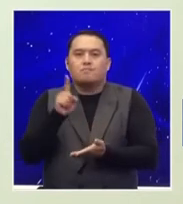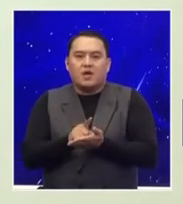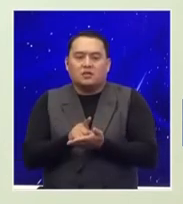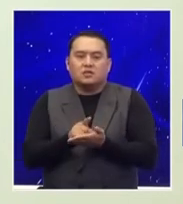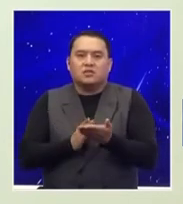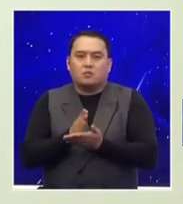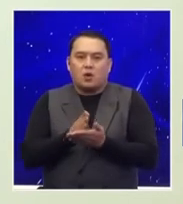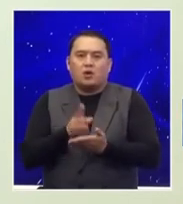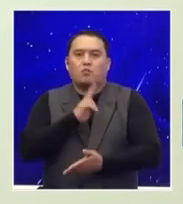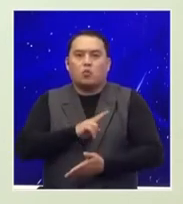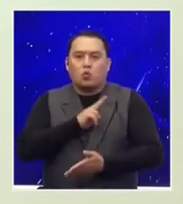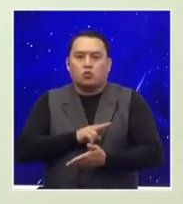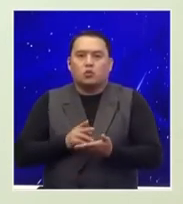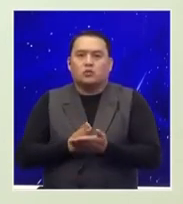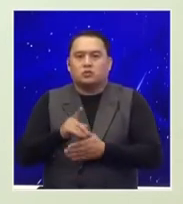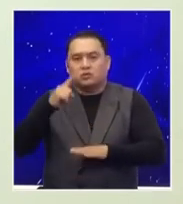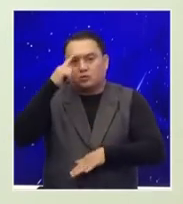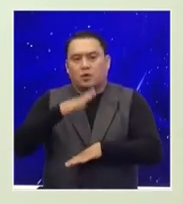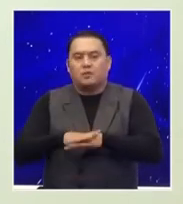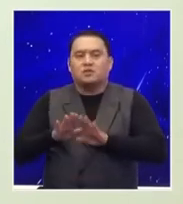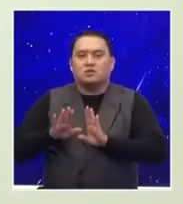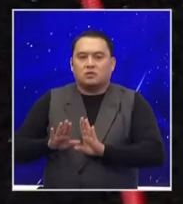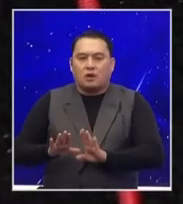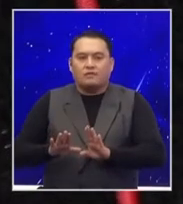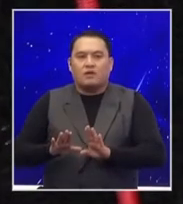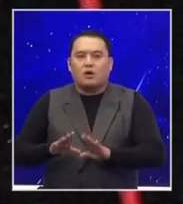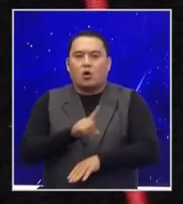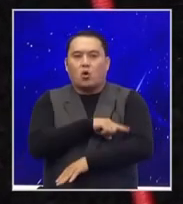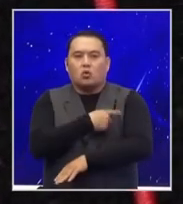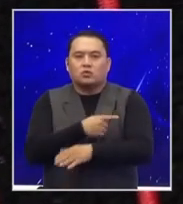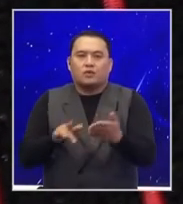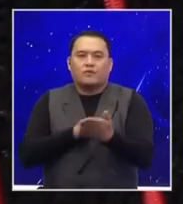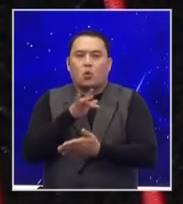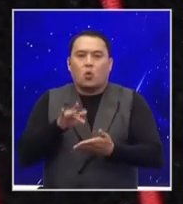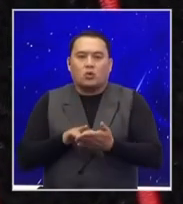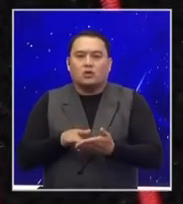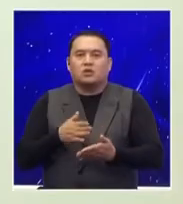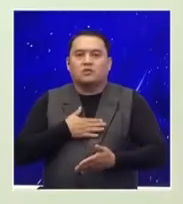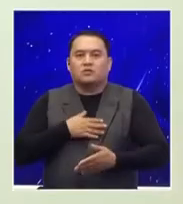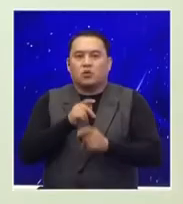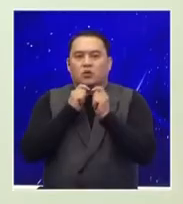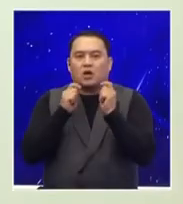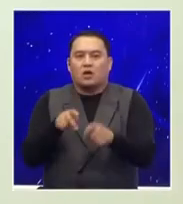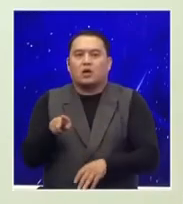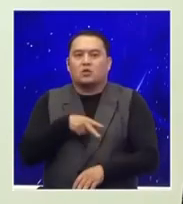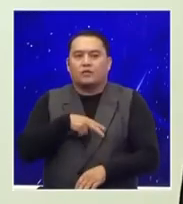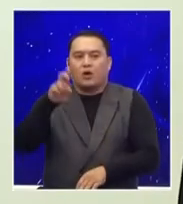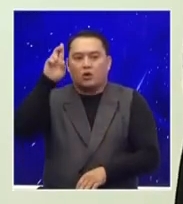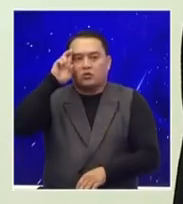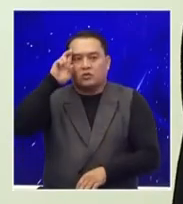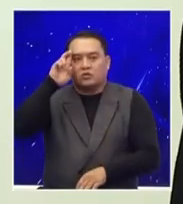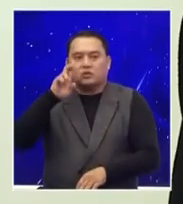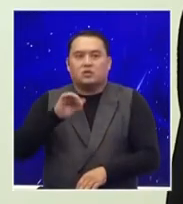обязанность, вернее, работаю в должности заместителя директора городской поликлиники. Сегодня получила награду